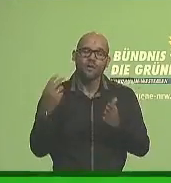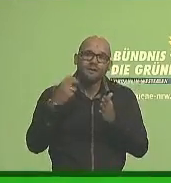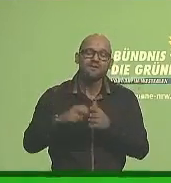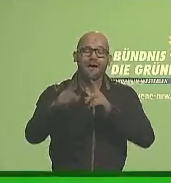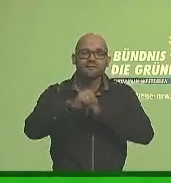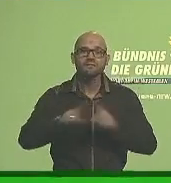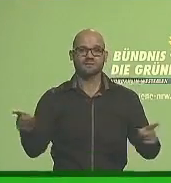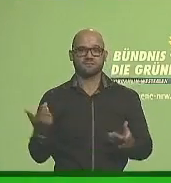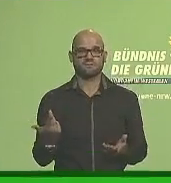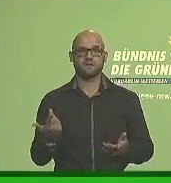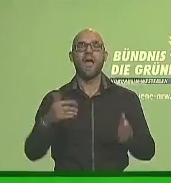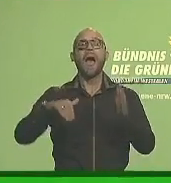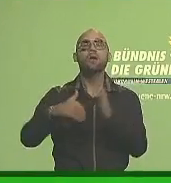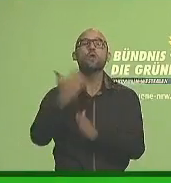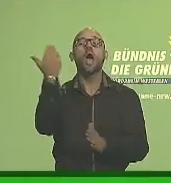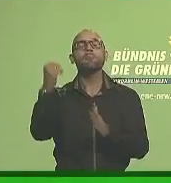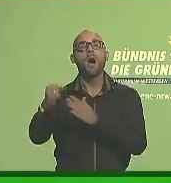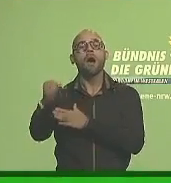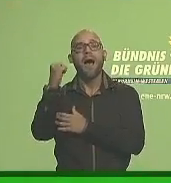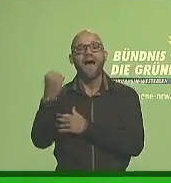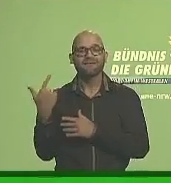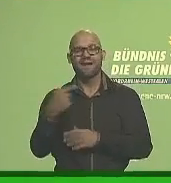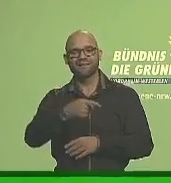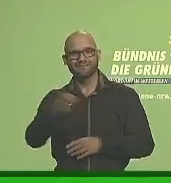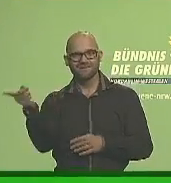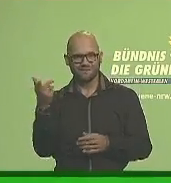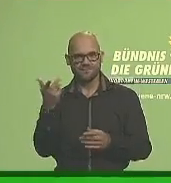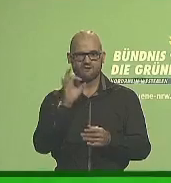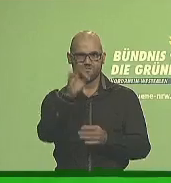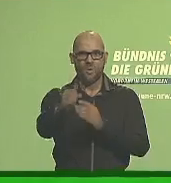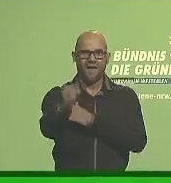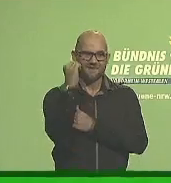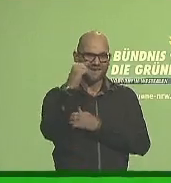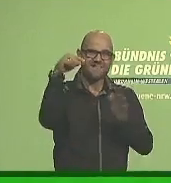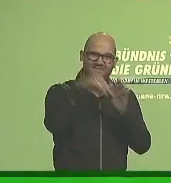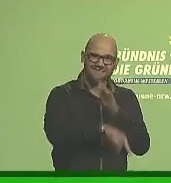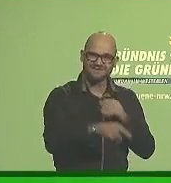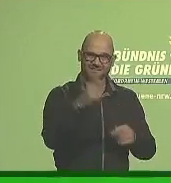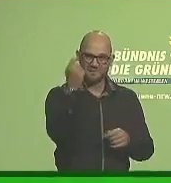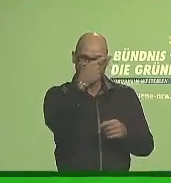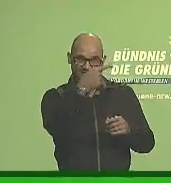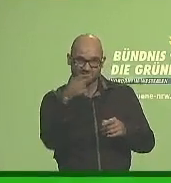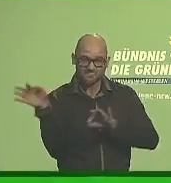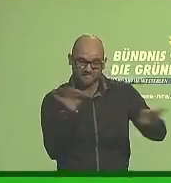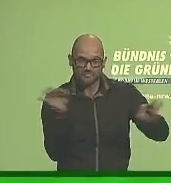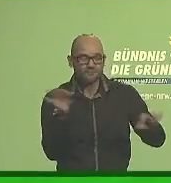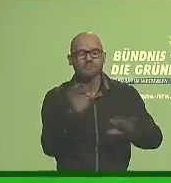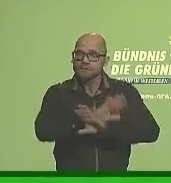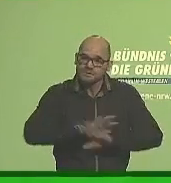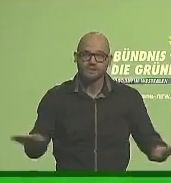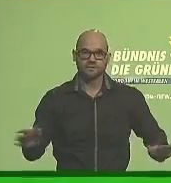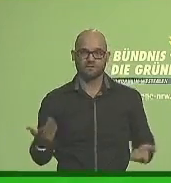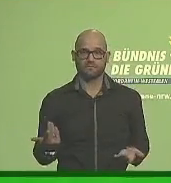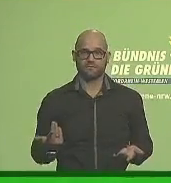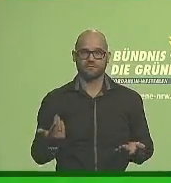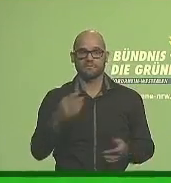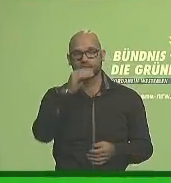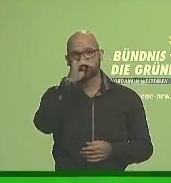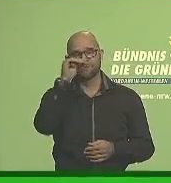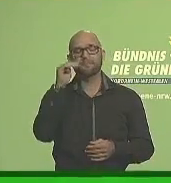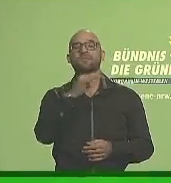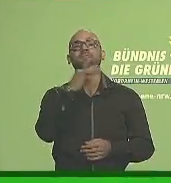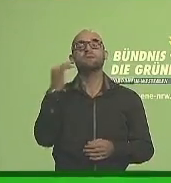die Erneuerbaren ein Konjunkturprogramm für die energieintensiven Betriebe sind. Es gibt mittlerweile Alu-Unternehmen, die hier ihre